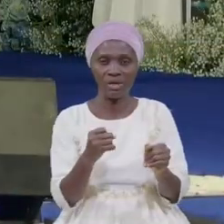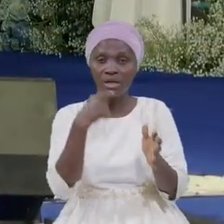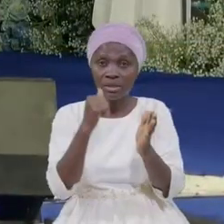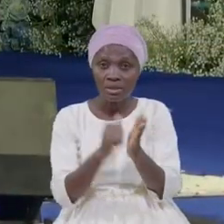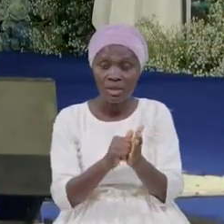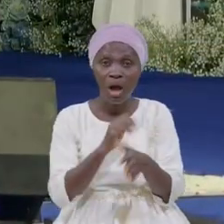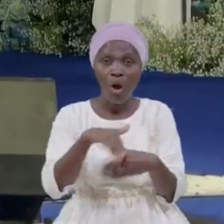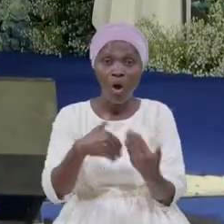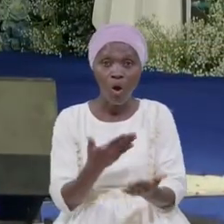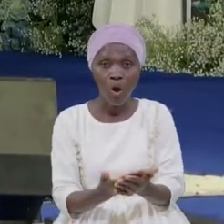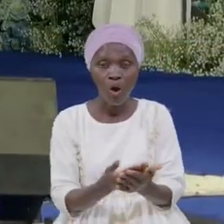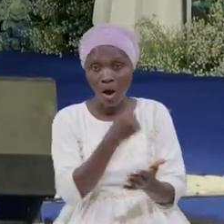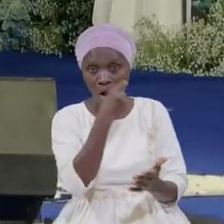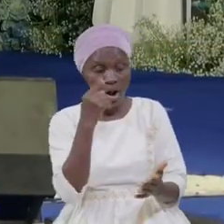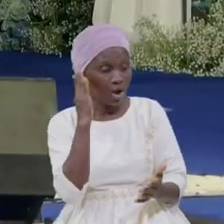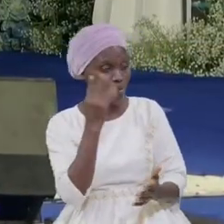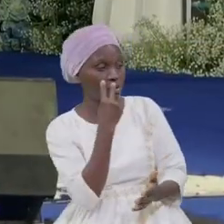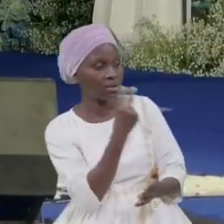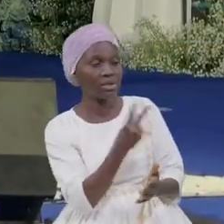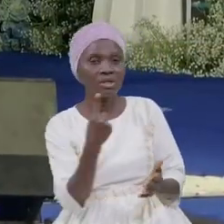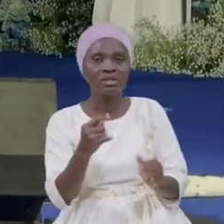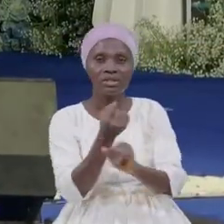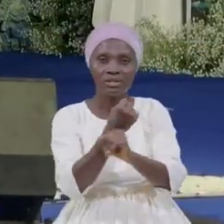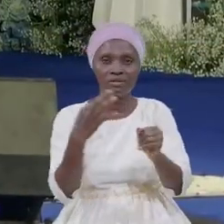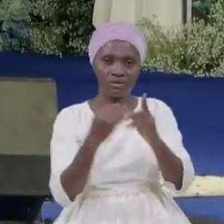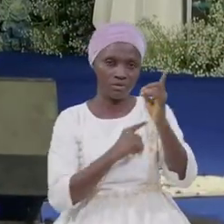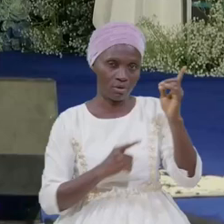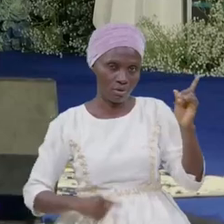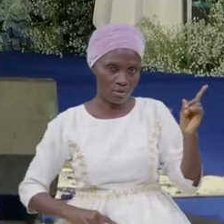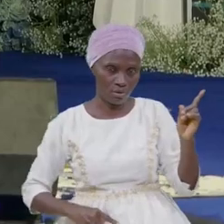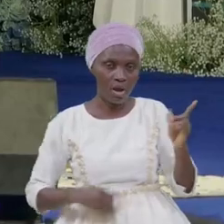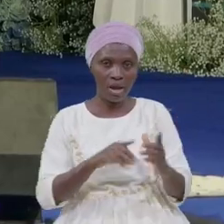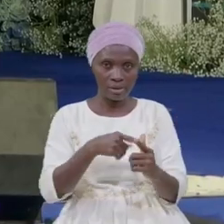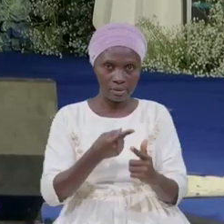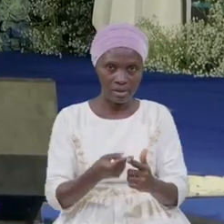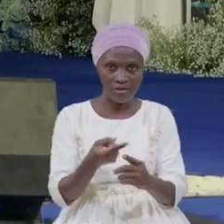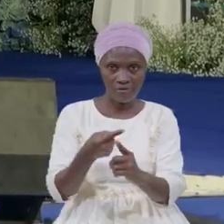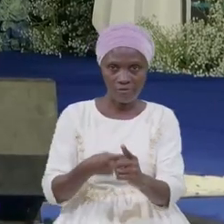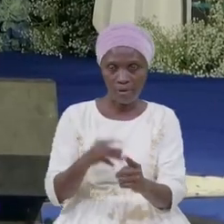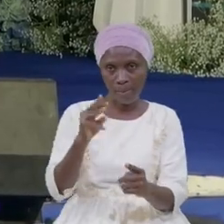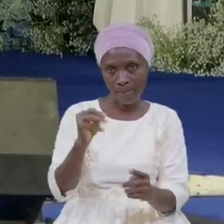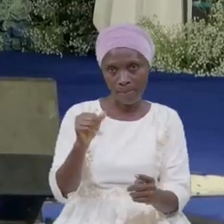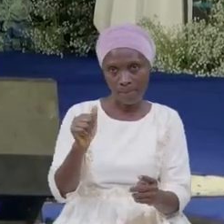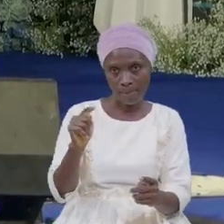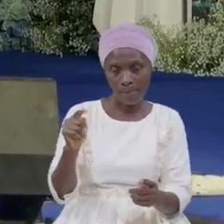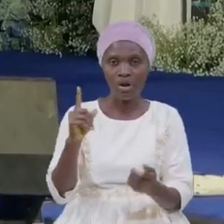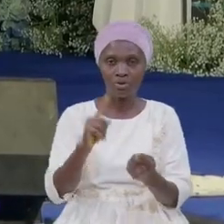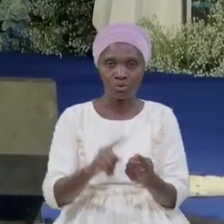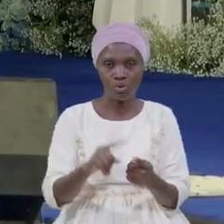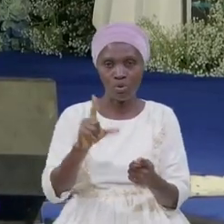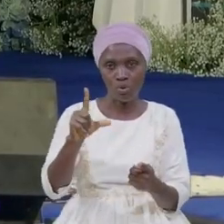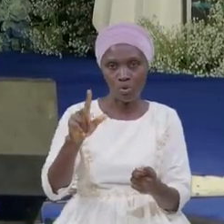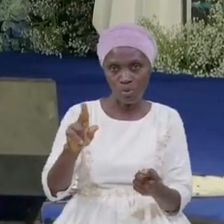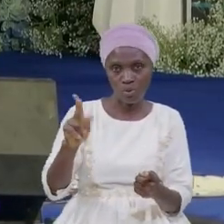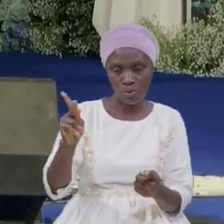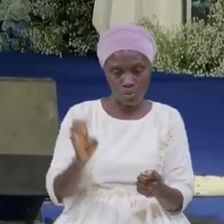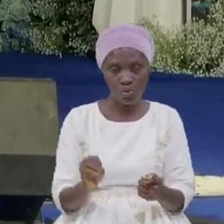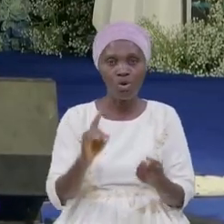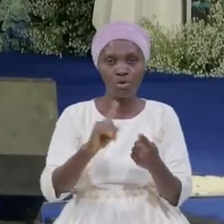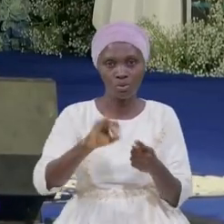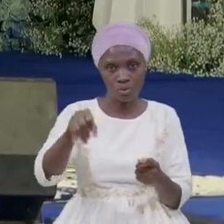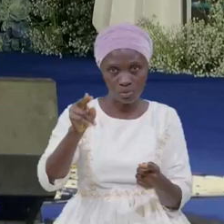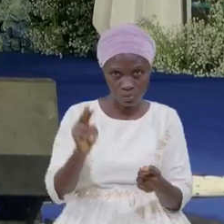tous le verront, verront le salut de l'Éternel. Et de Matthieu à Marc, à Luc, à Jean. Au